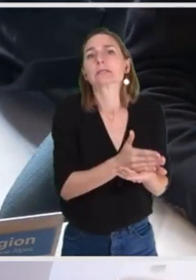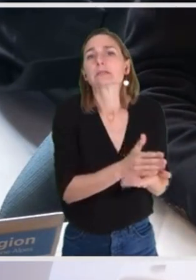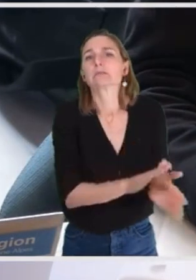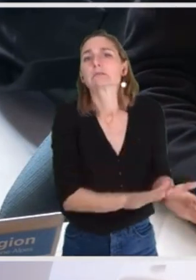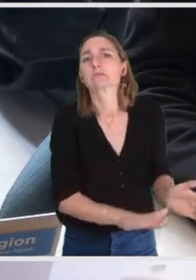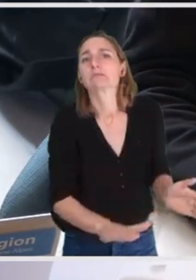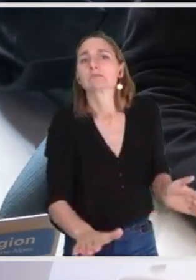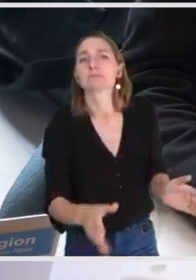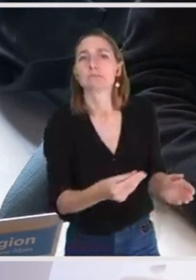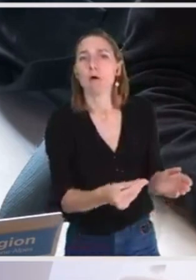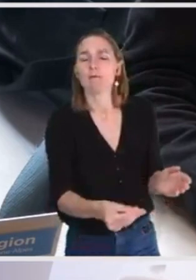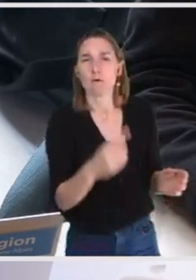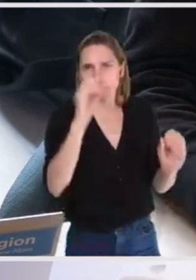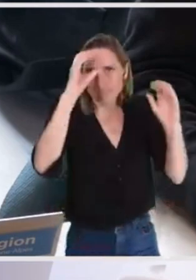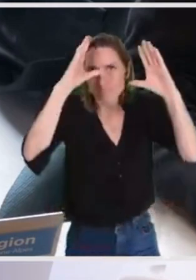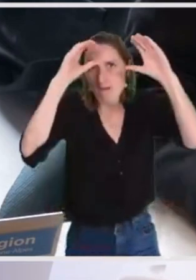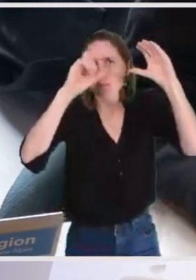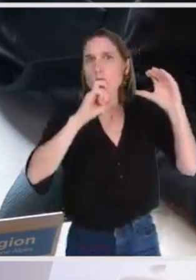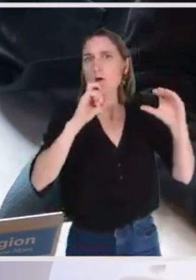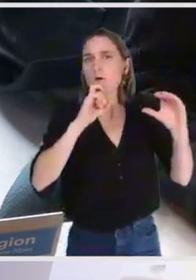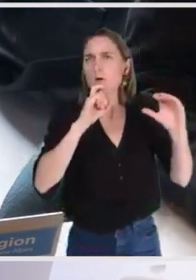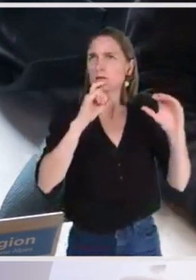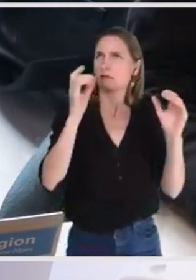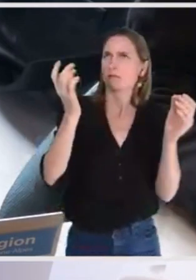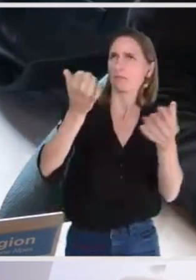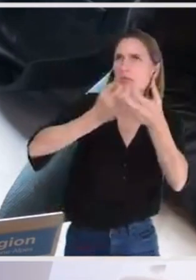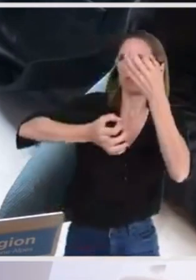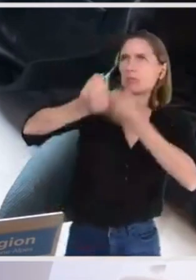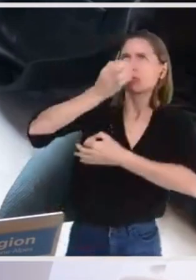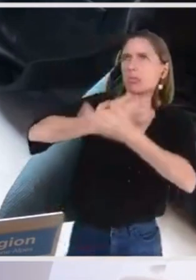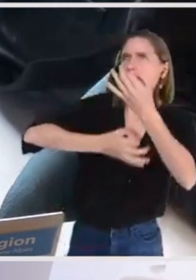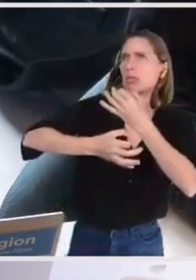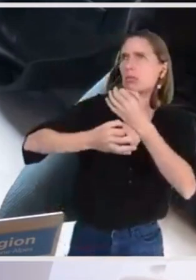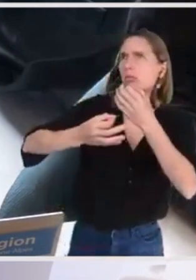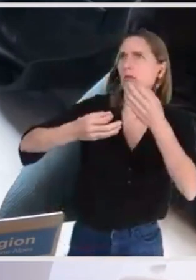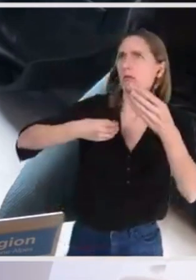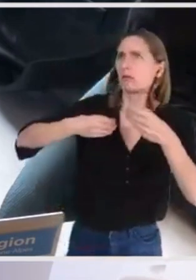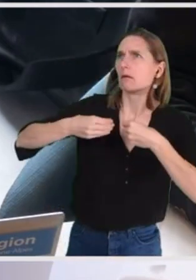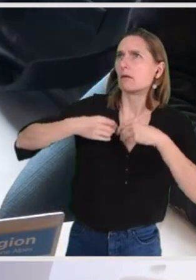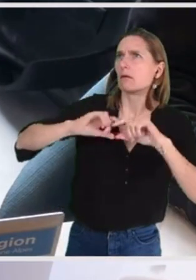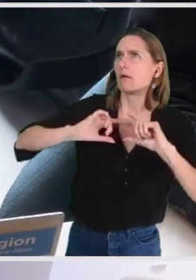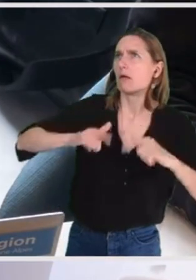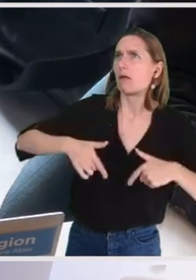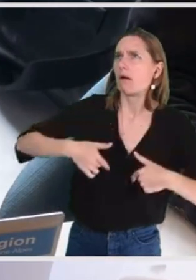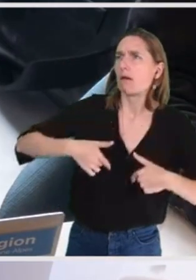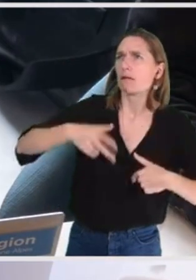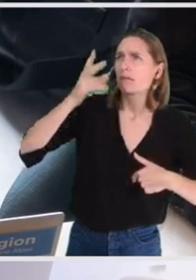maturité et peut ne pas comprendre pourquoi le discours de l'école ne correspond pas à celui de ses parents.